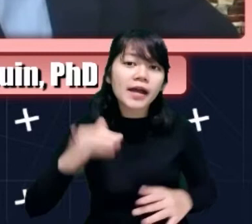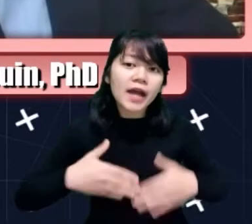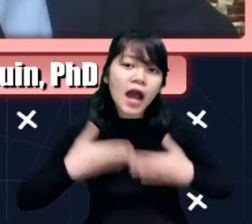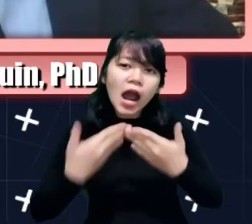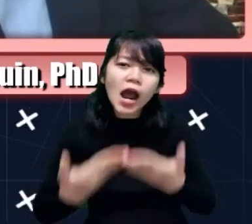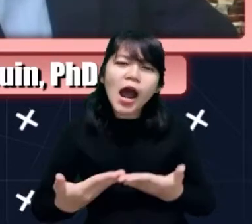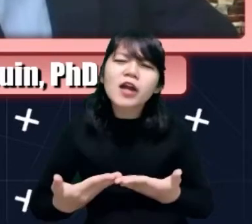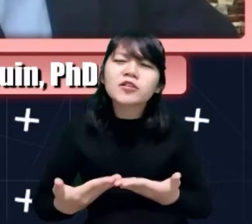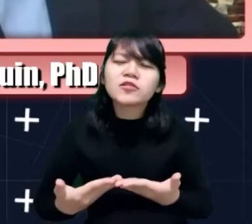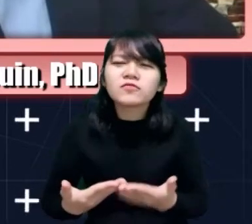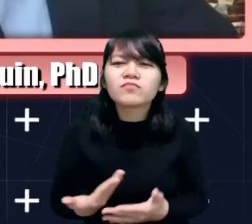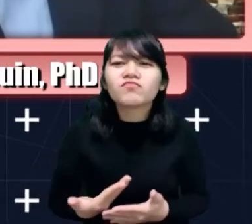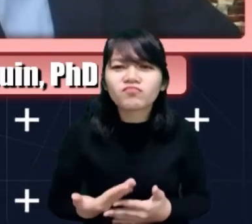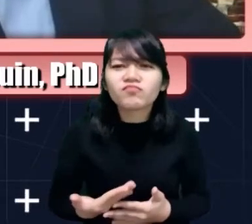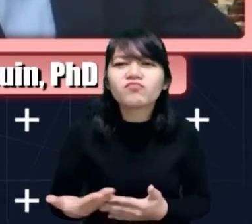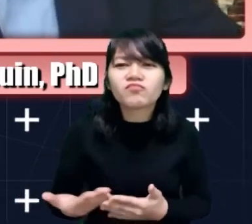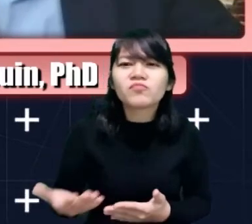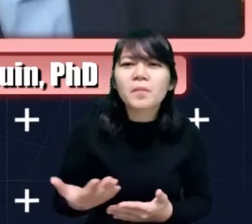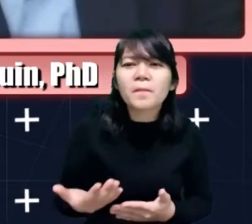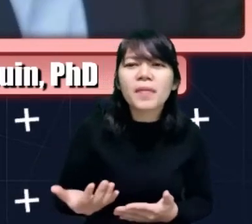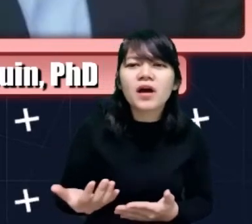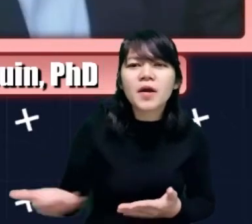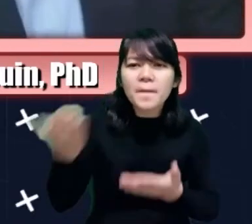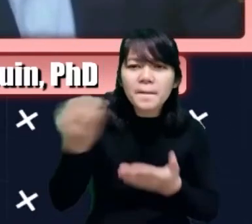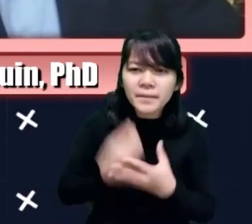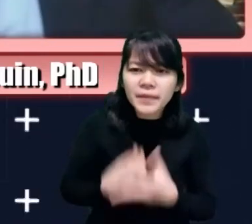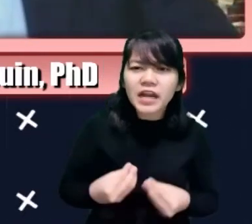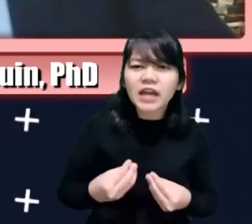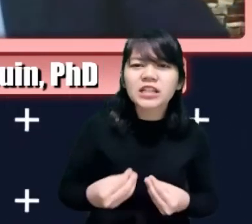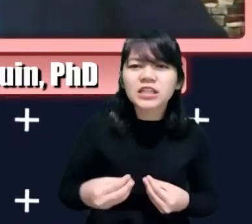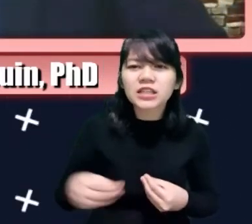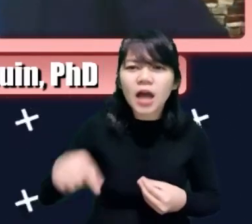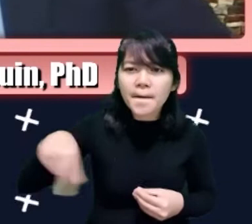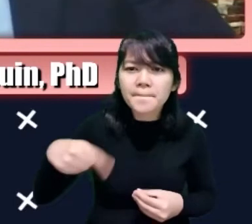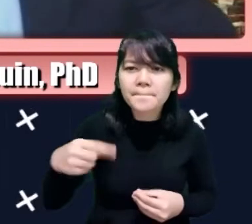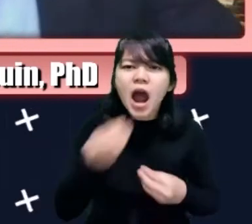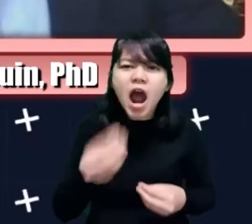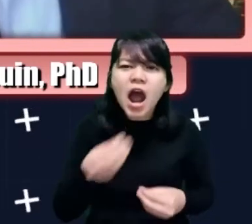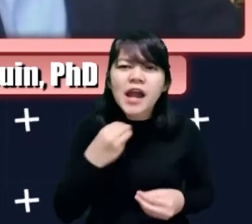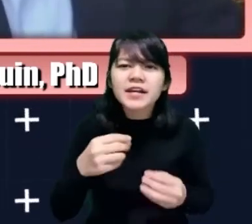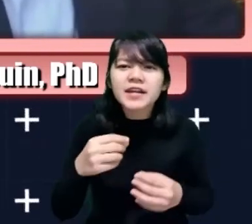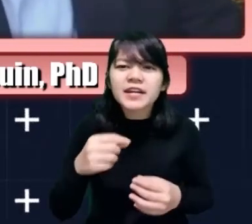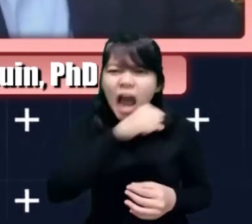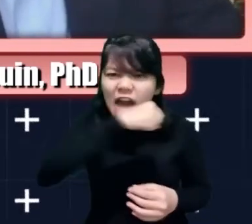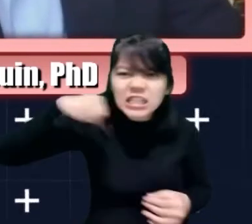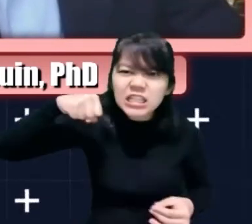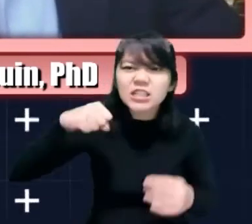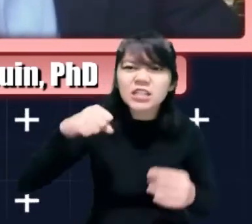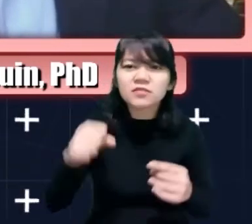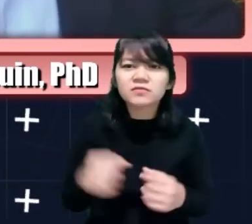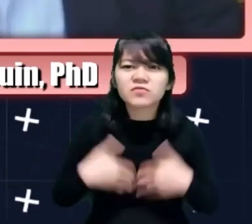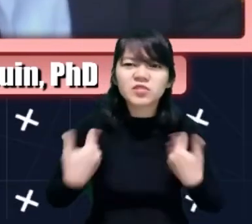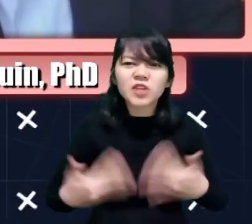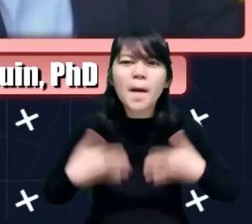senang mereka makan daging sampai waktu nggak ada daging, daging nangis. Saya percaya Stephen dan Jeff tidak pernah kan kalau tidak ada daging